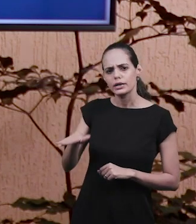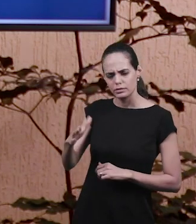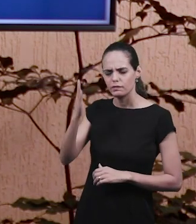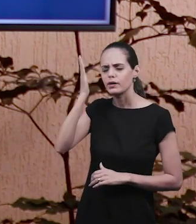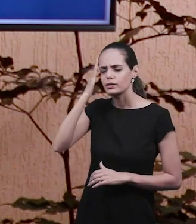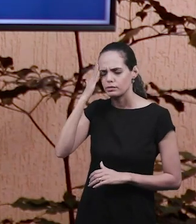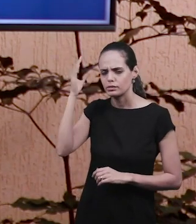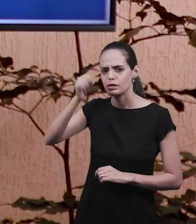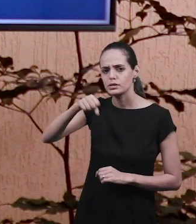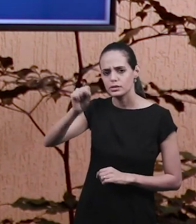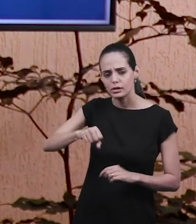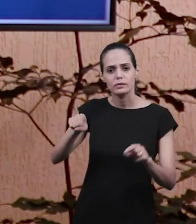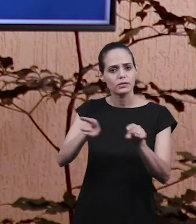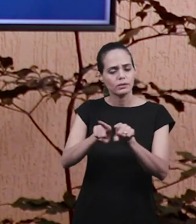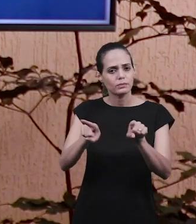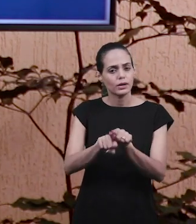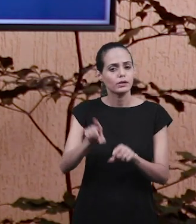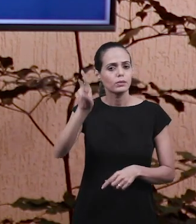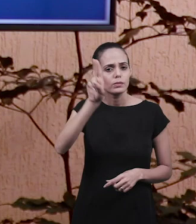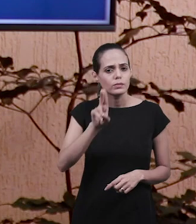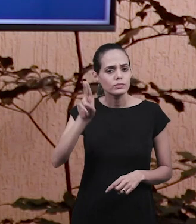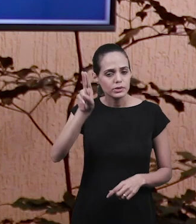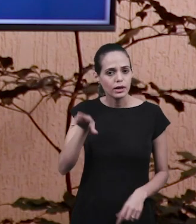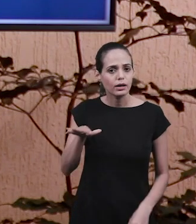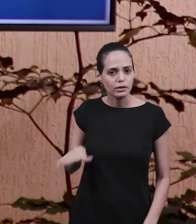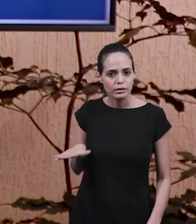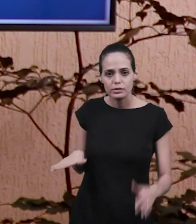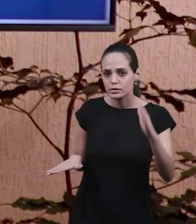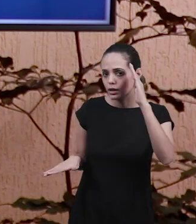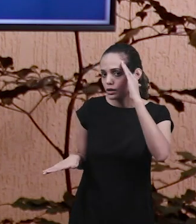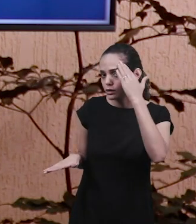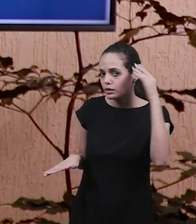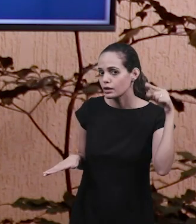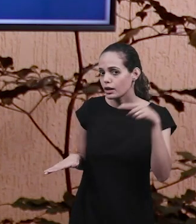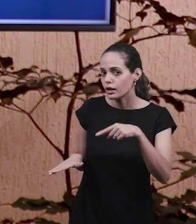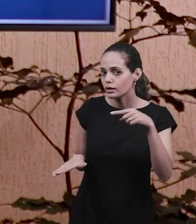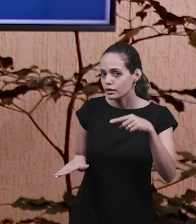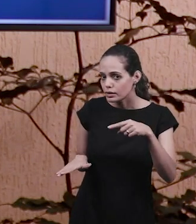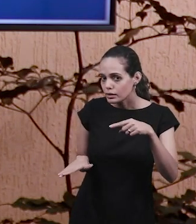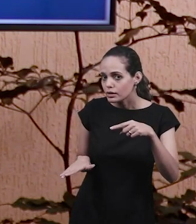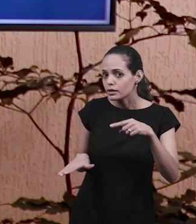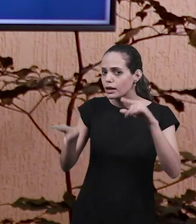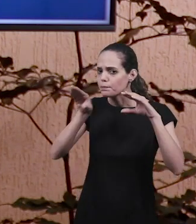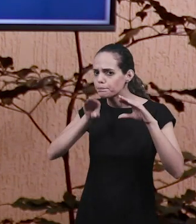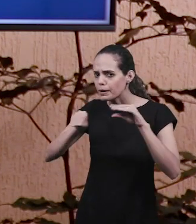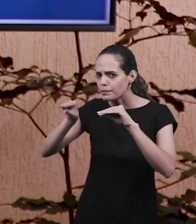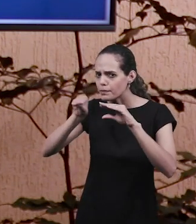utiliser c'est bien afin que l'enfant puisse comprendre ce qu'on lui dit,